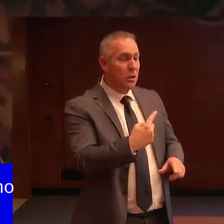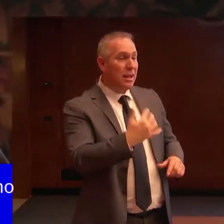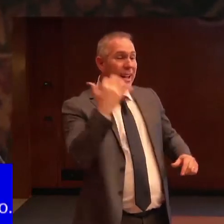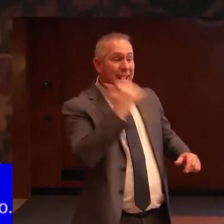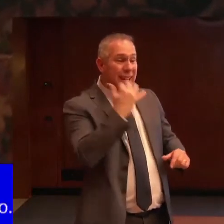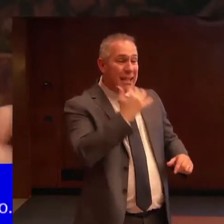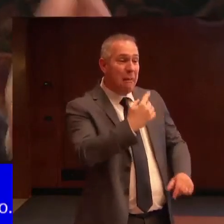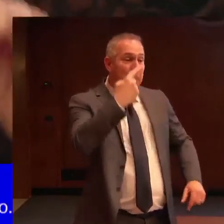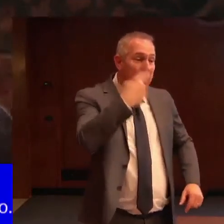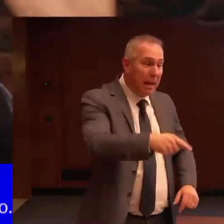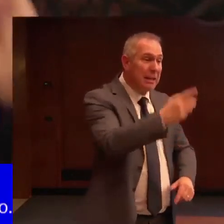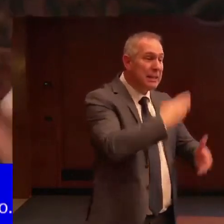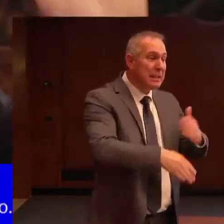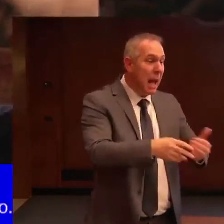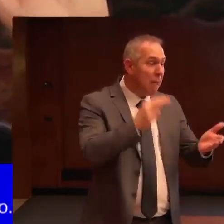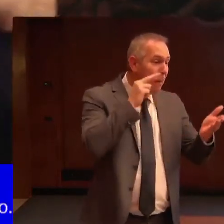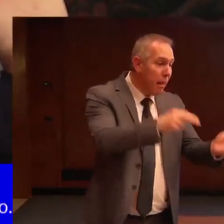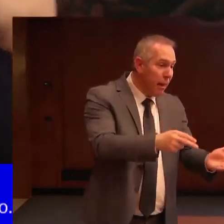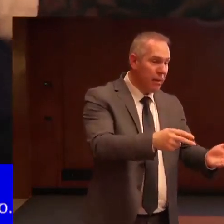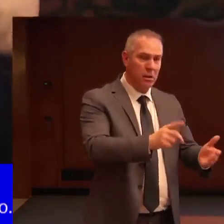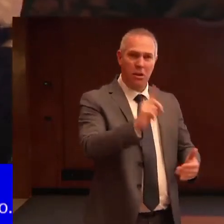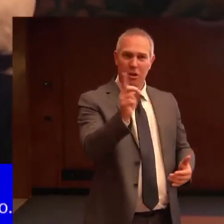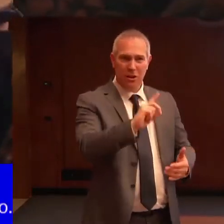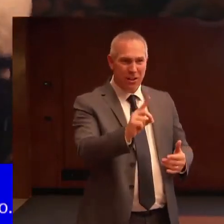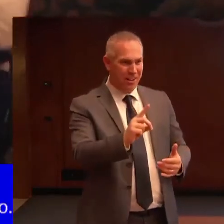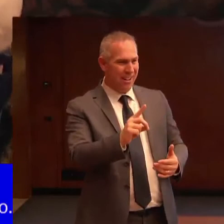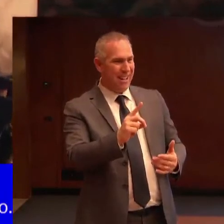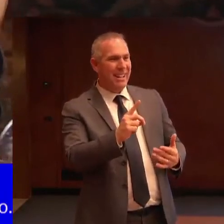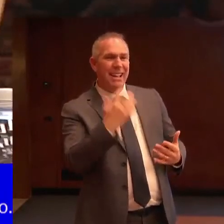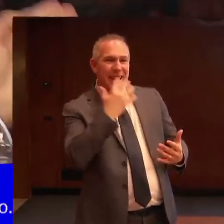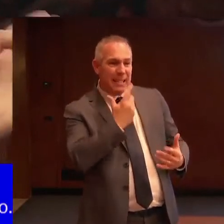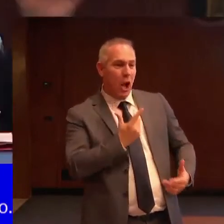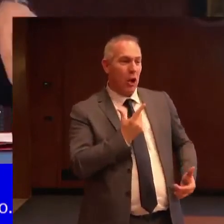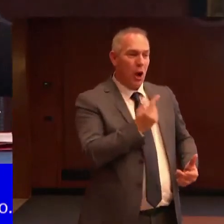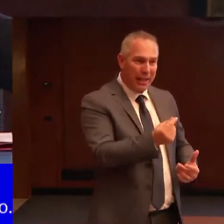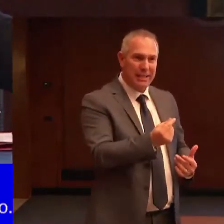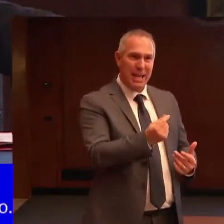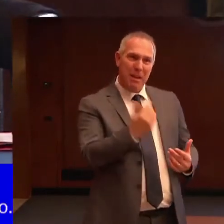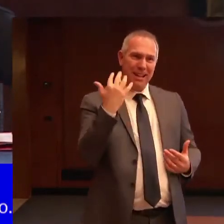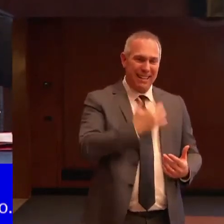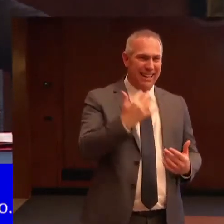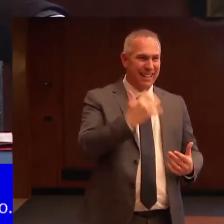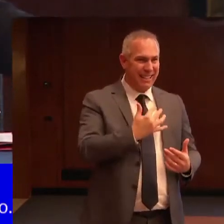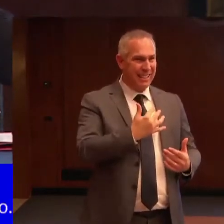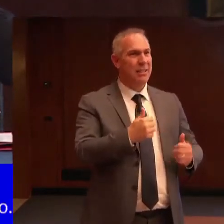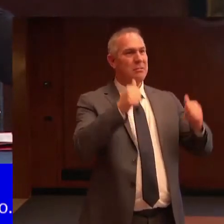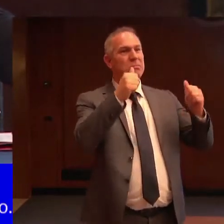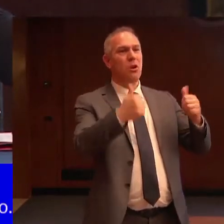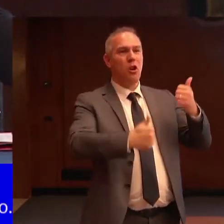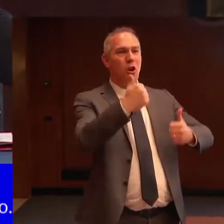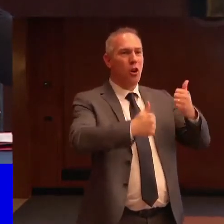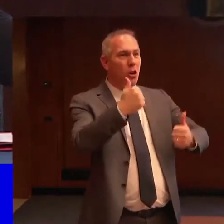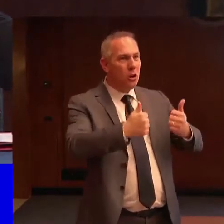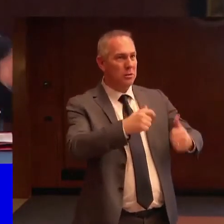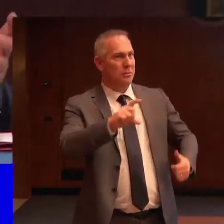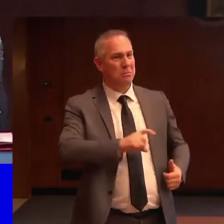ride con, addirittura sono venuti ad accompagnarmelo quando l'ho proiettato in prima Svizzera e hai vinto da parte dei ragazzi anche il premio